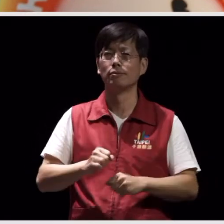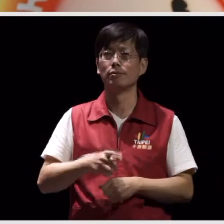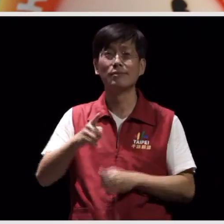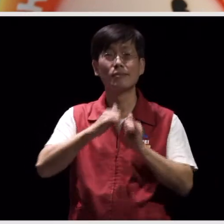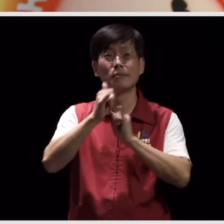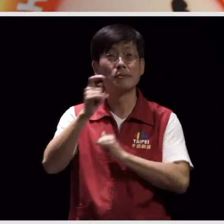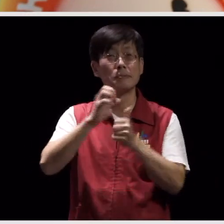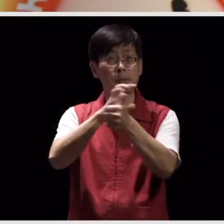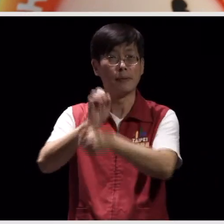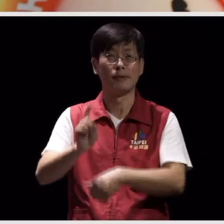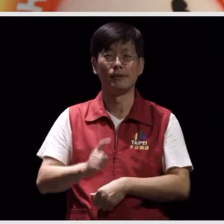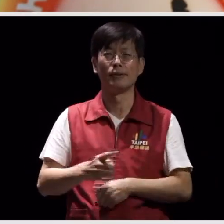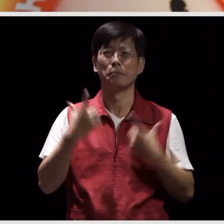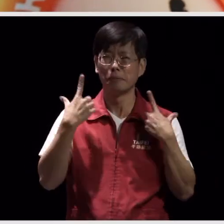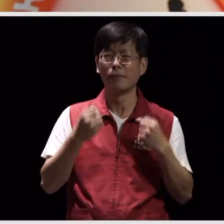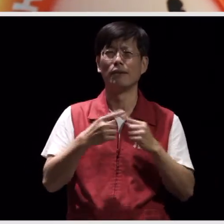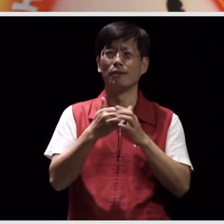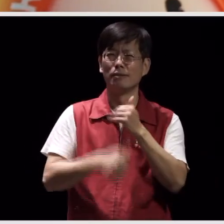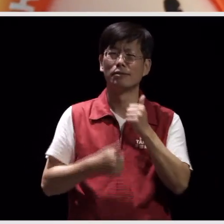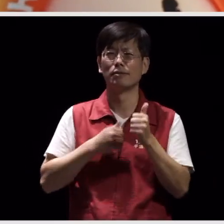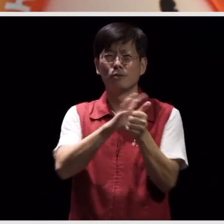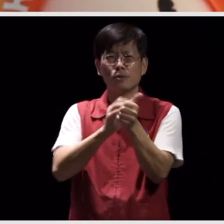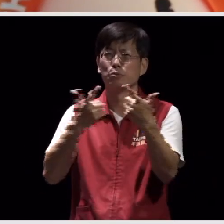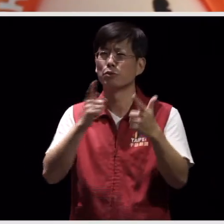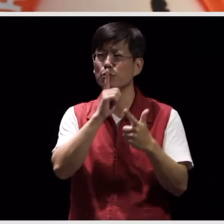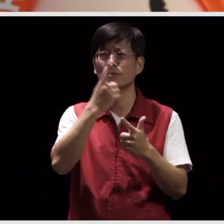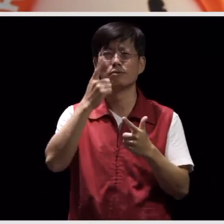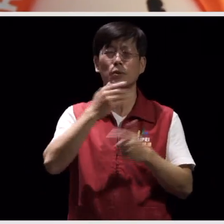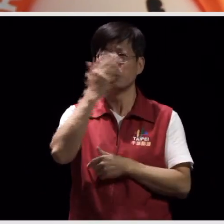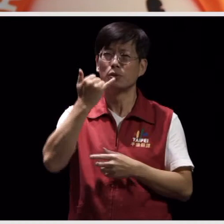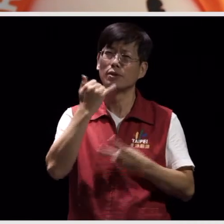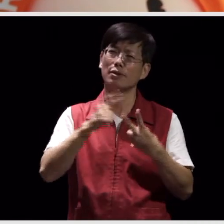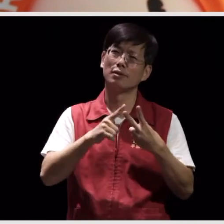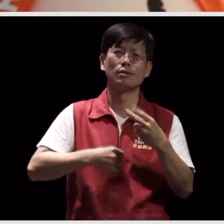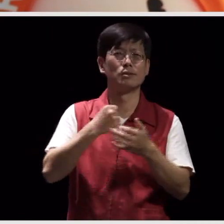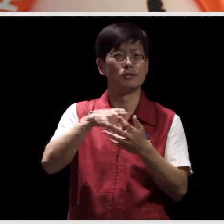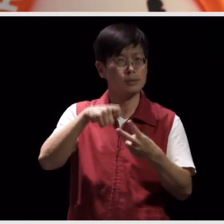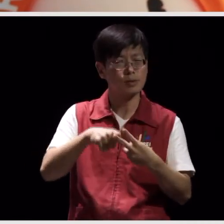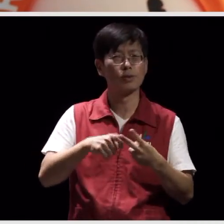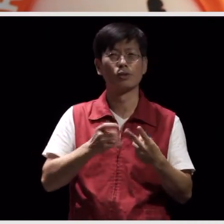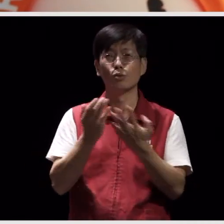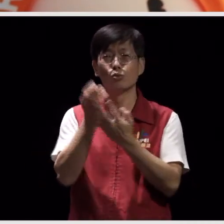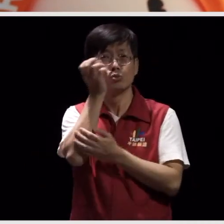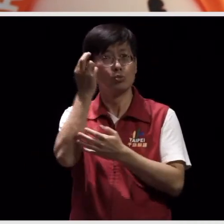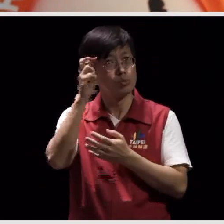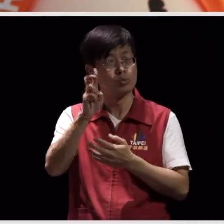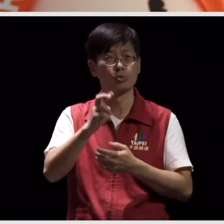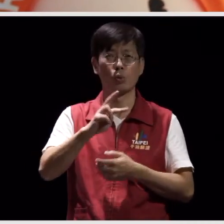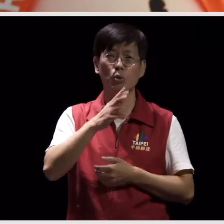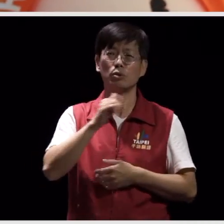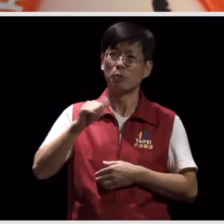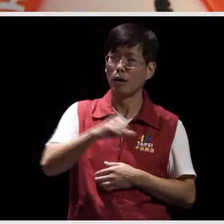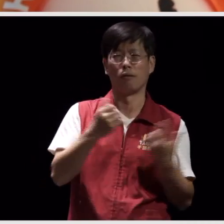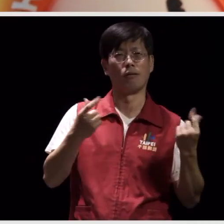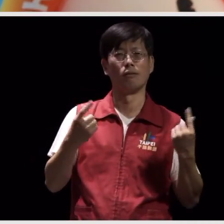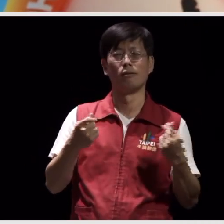是，人生的学习不只有旅行，你可以当志工，然后可以你今天读研究所、读书，甚至爱情都